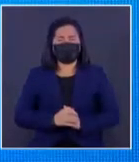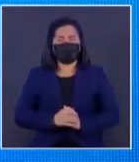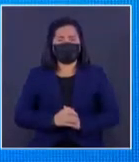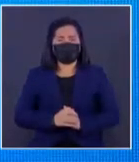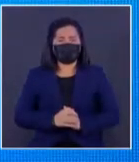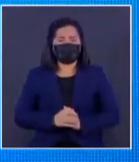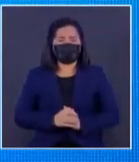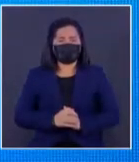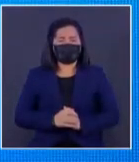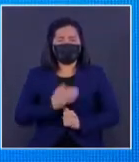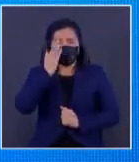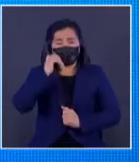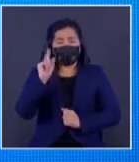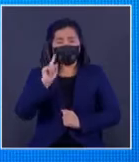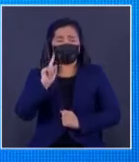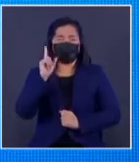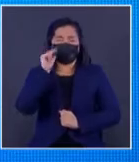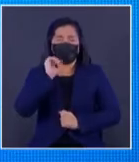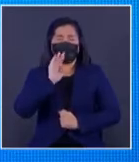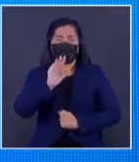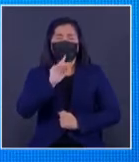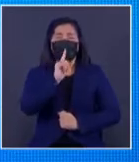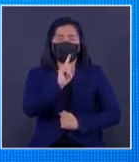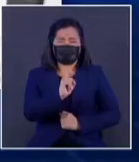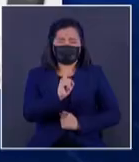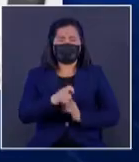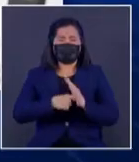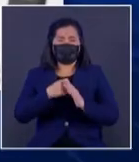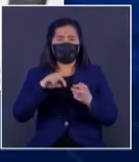คุณแม่จากไปกระทันหันนะคะด้วยเส้นเลือดหัวใจตีบเฉียบพลันค่ะ